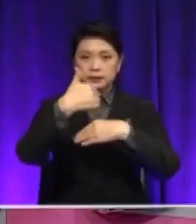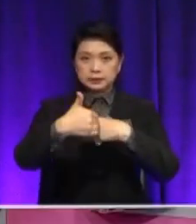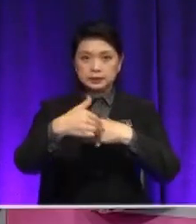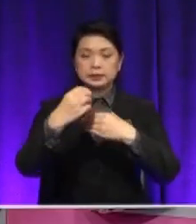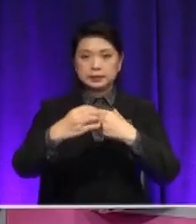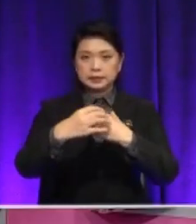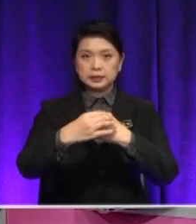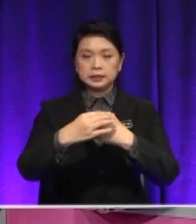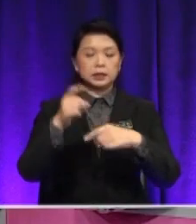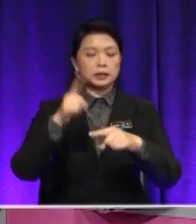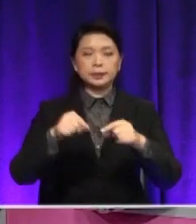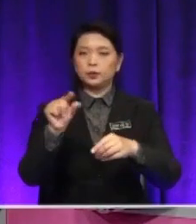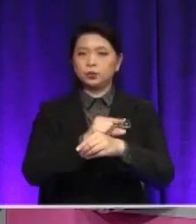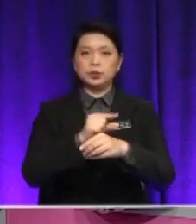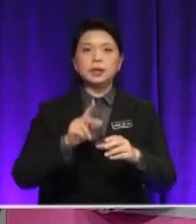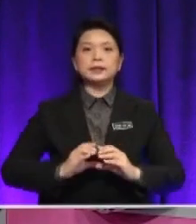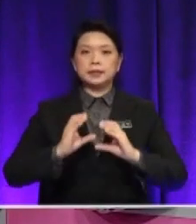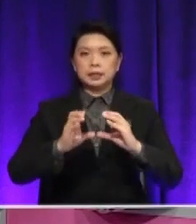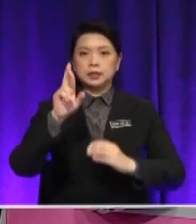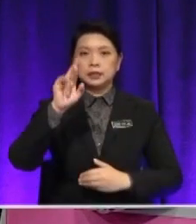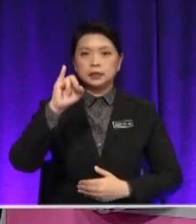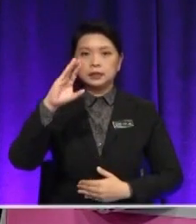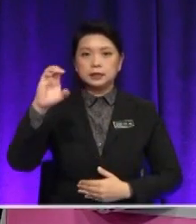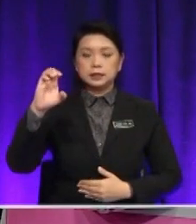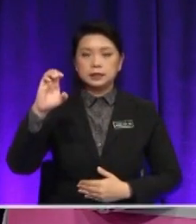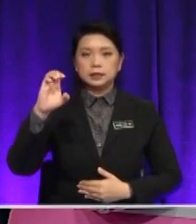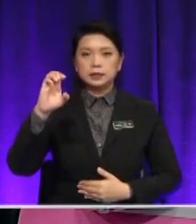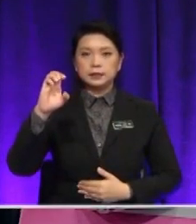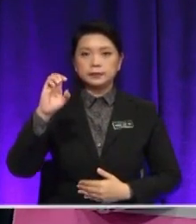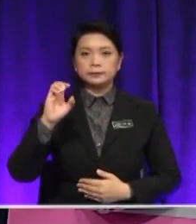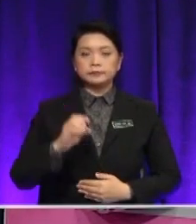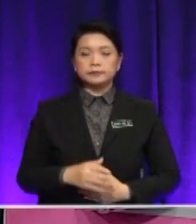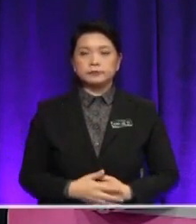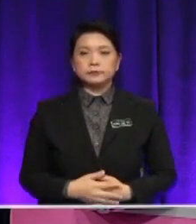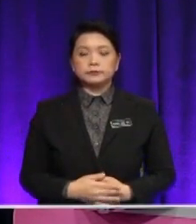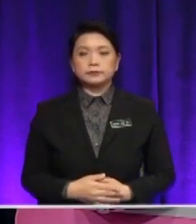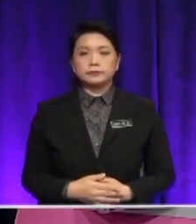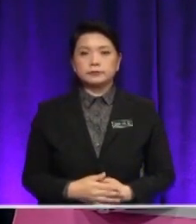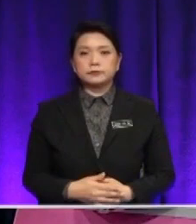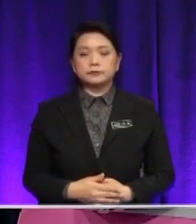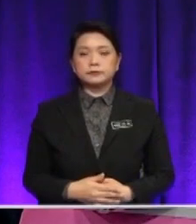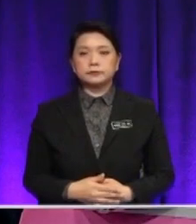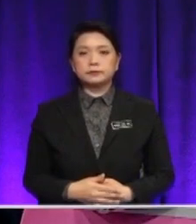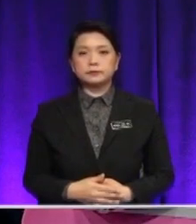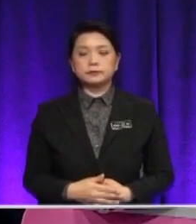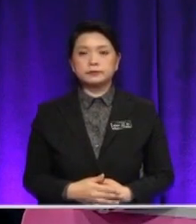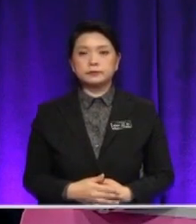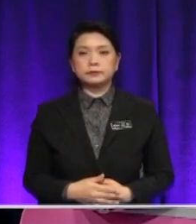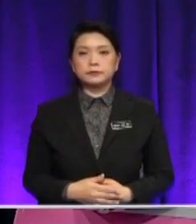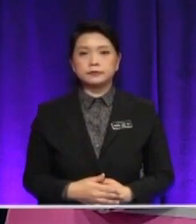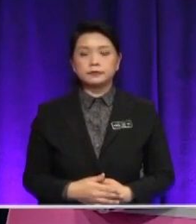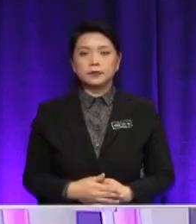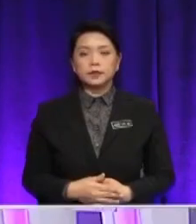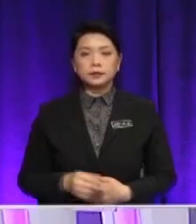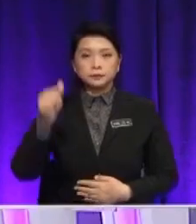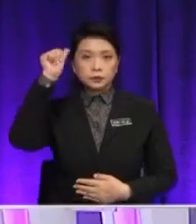Dan mula kalau kecederaan tu mula membengkak. Akmal pernah tak bengkak dia kena bola kat kaki ke?